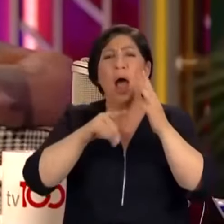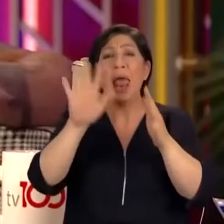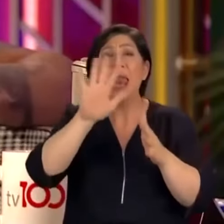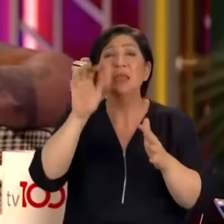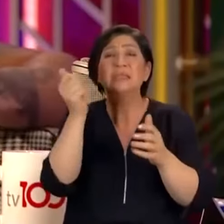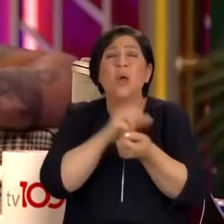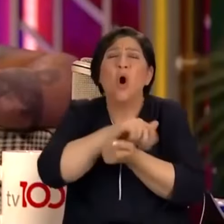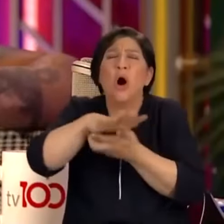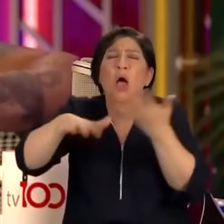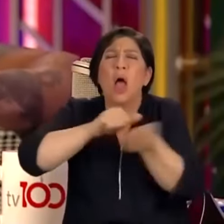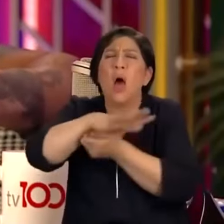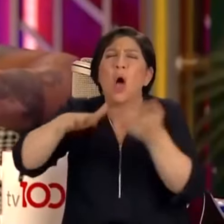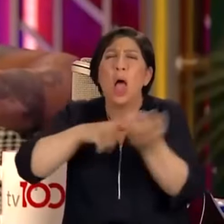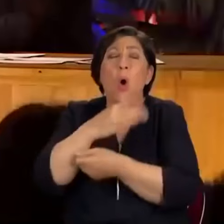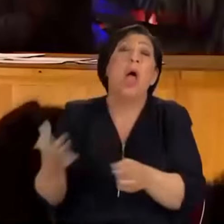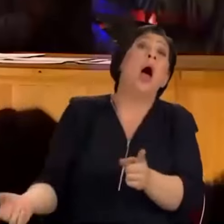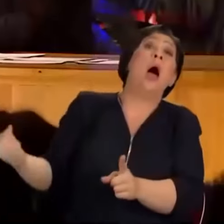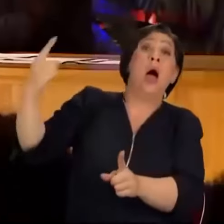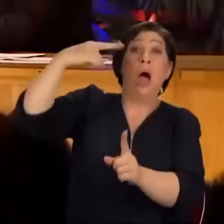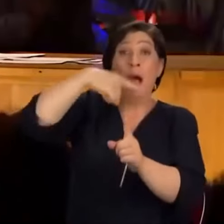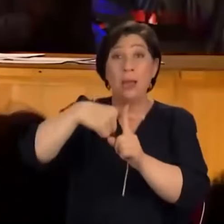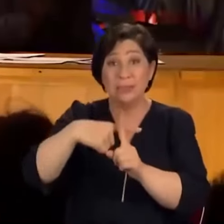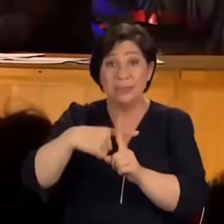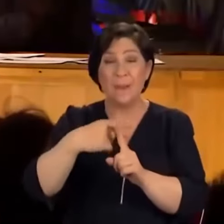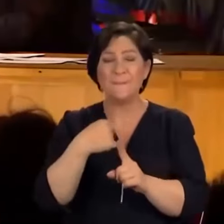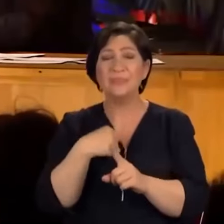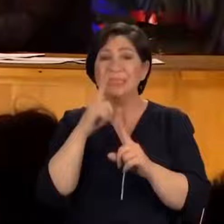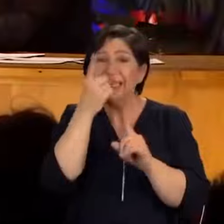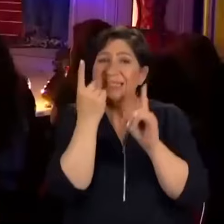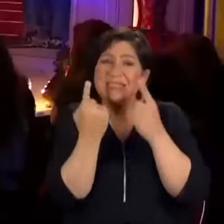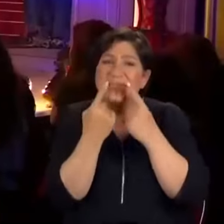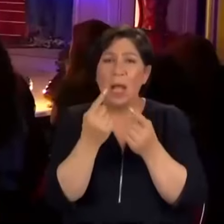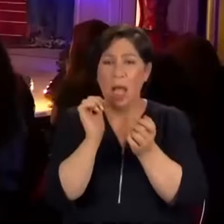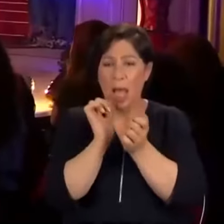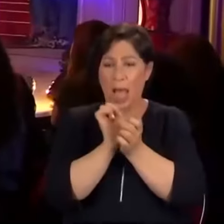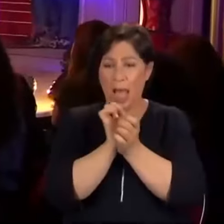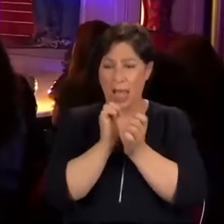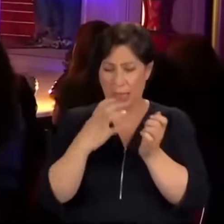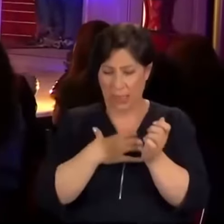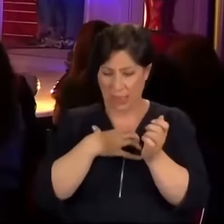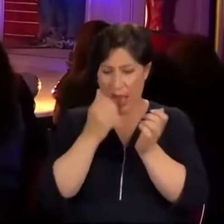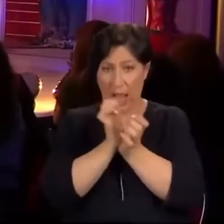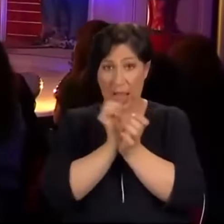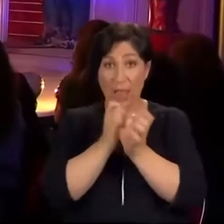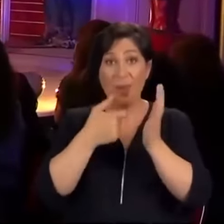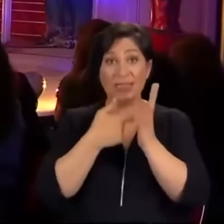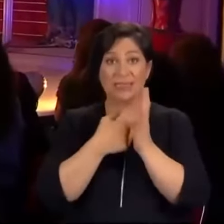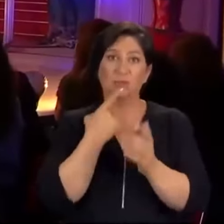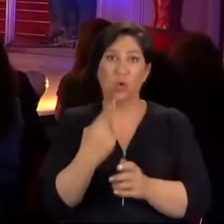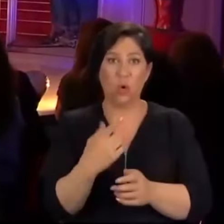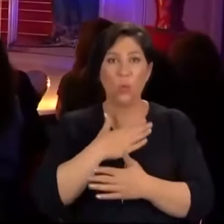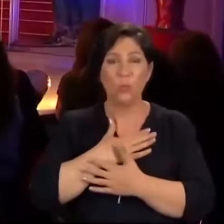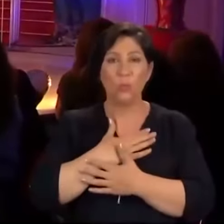50 tane şeyin olmasının üzerine biz sadece şunu söyledik ailemin adına kendi ailem adına konuşuyorum Biz